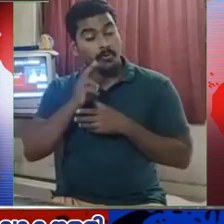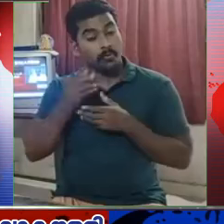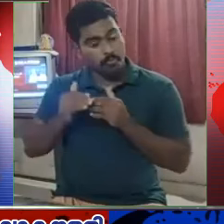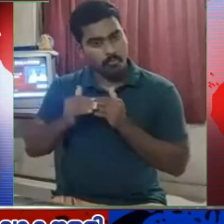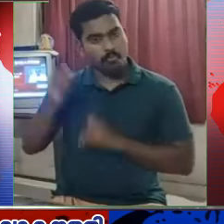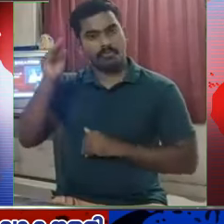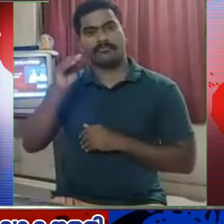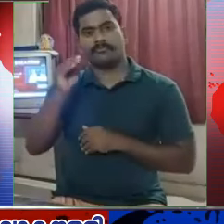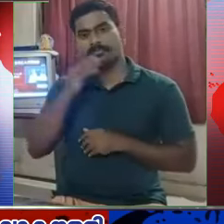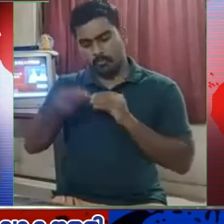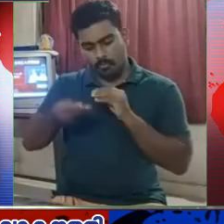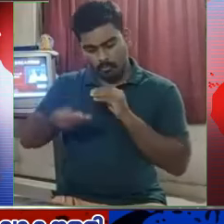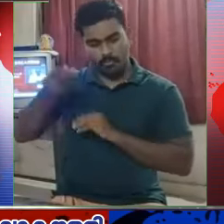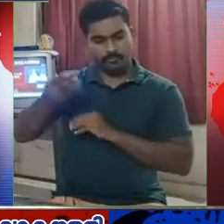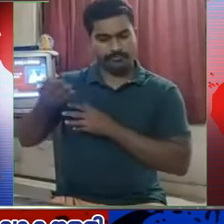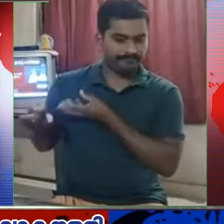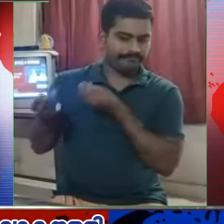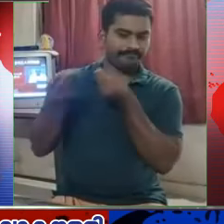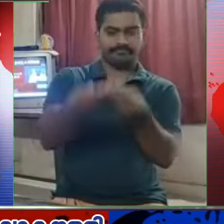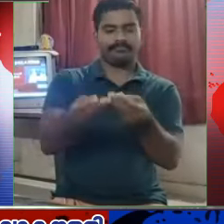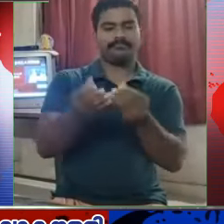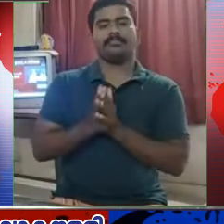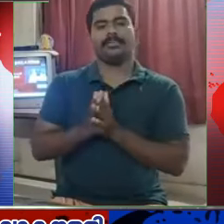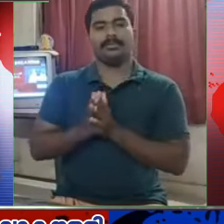സാധനവില ചിലയിടങ്ങളിൽ